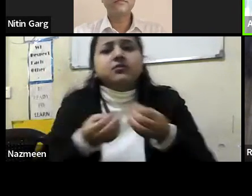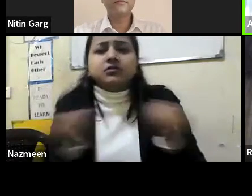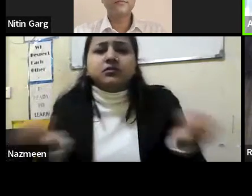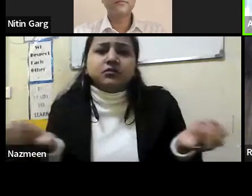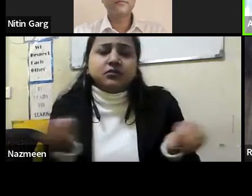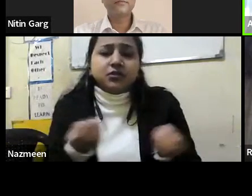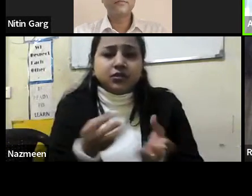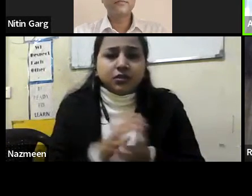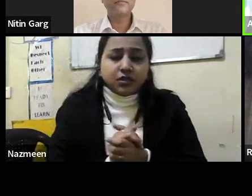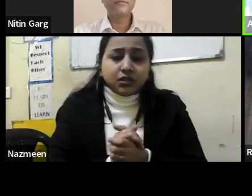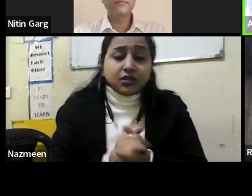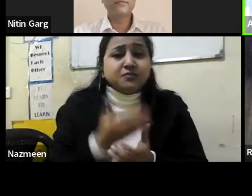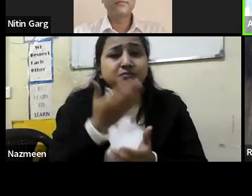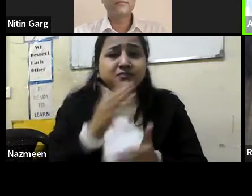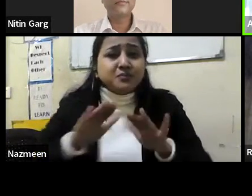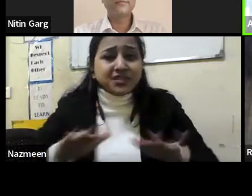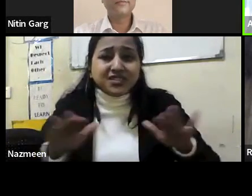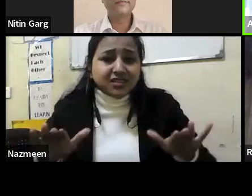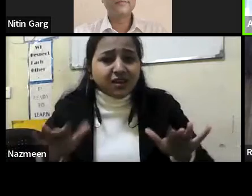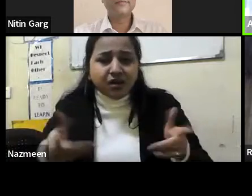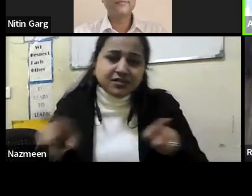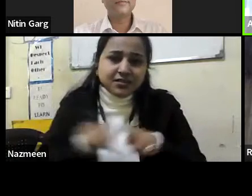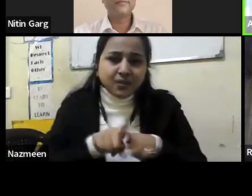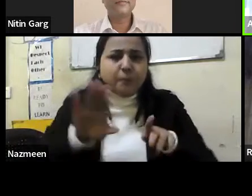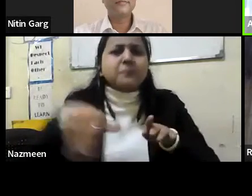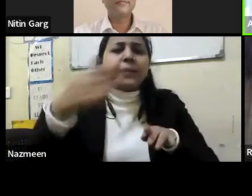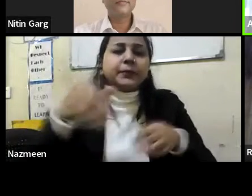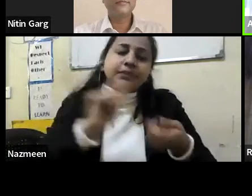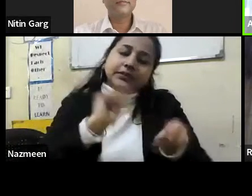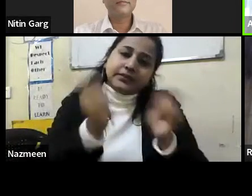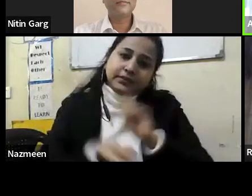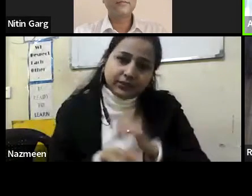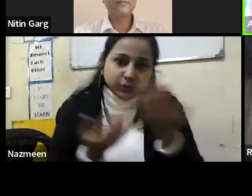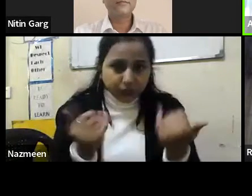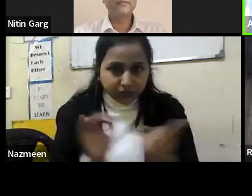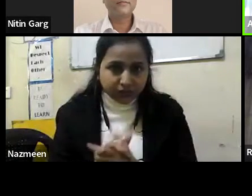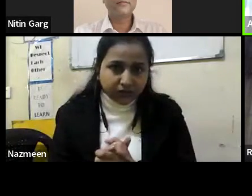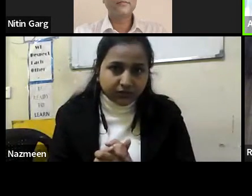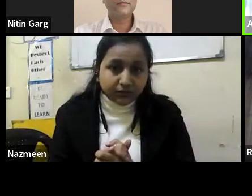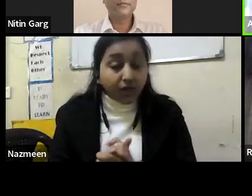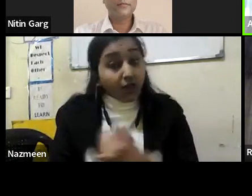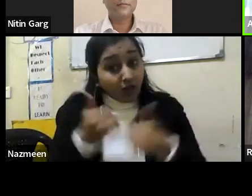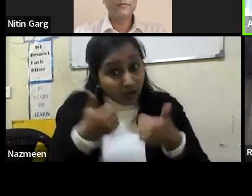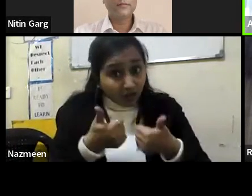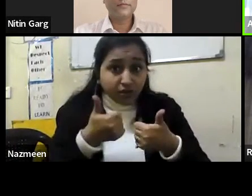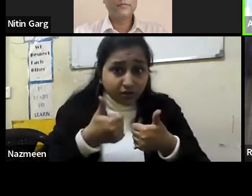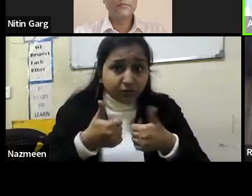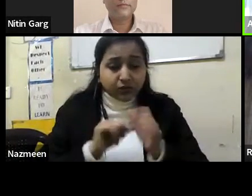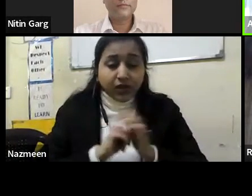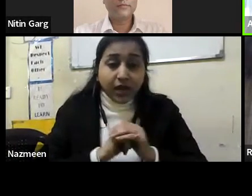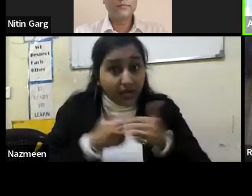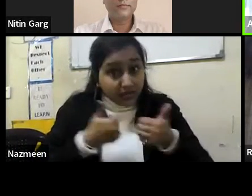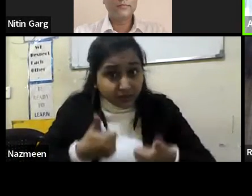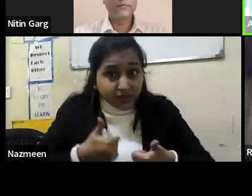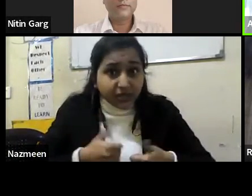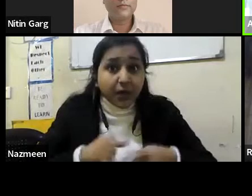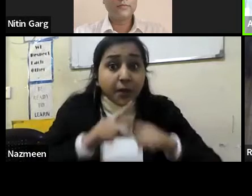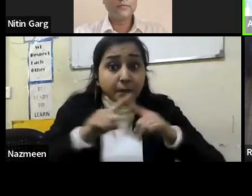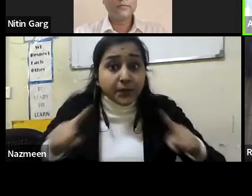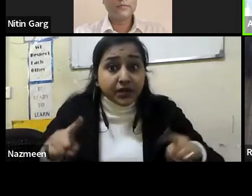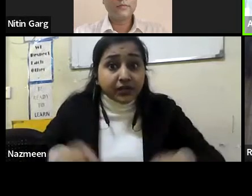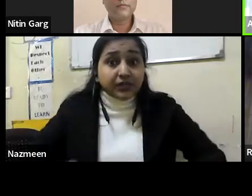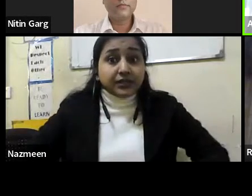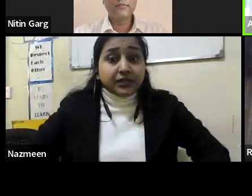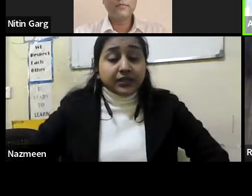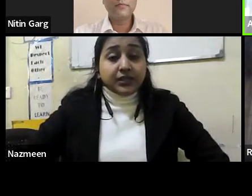धीरे बच्चा तो ऐसे ही होता है, उसका सब ठीक हो जाएगा। हाँ बिल्कुल, होना भी चाहिए कि हाँ सब ठीक हो जाएगा, लेकिन एक बार